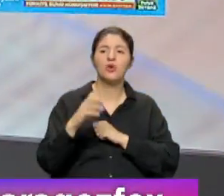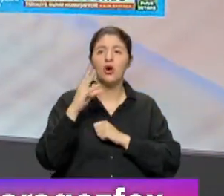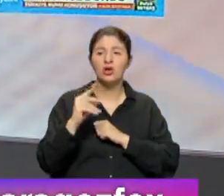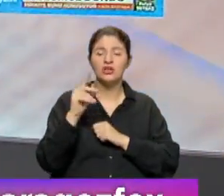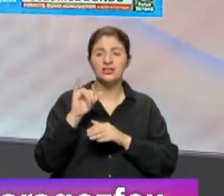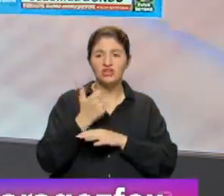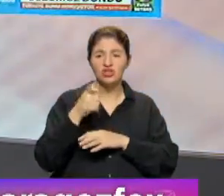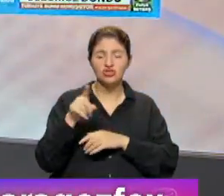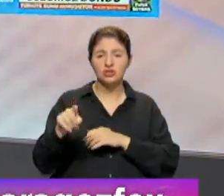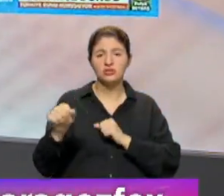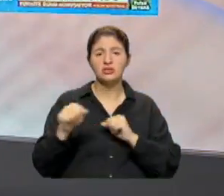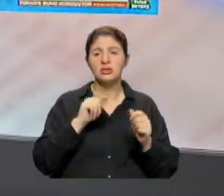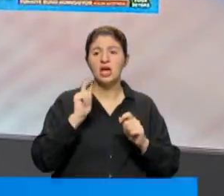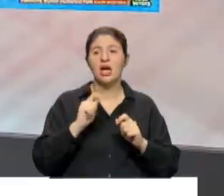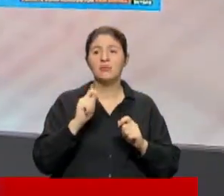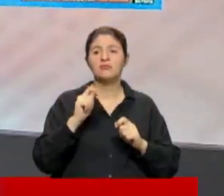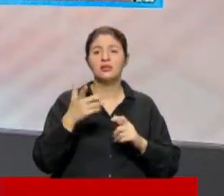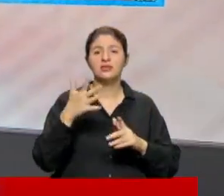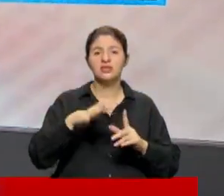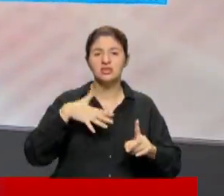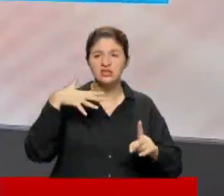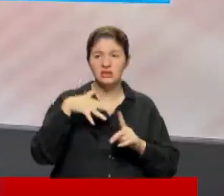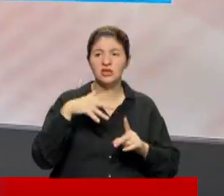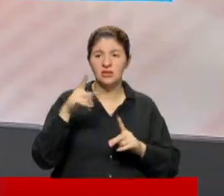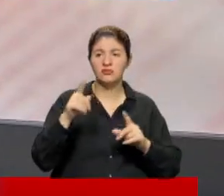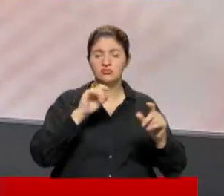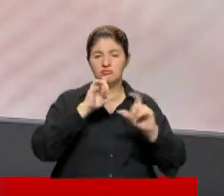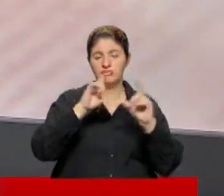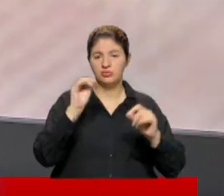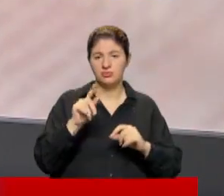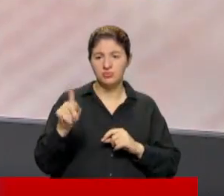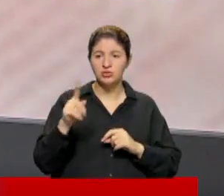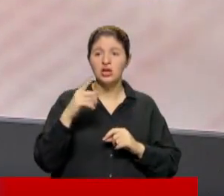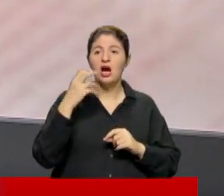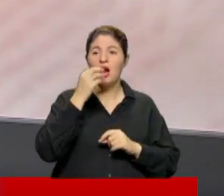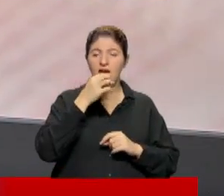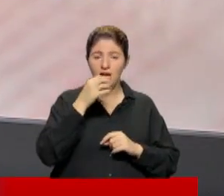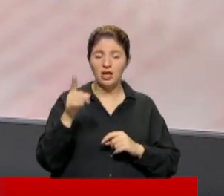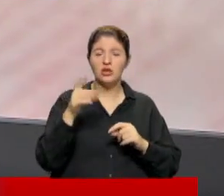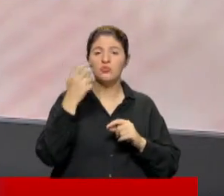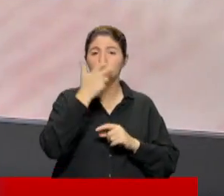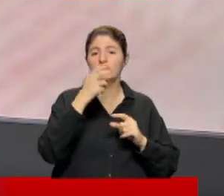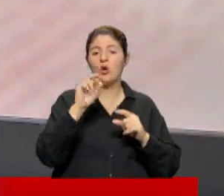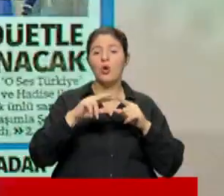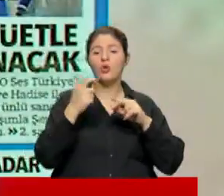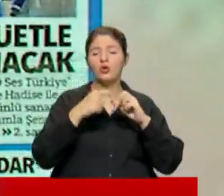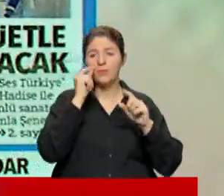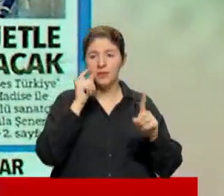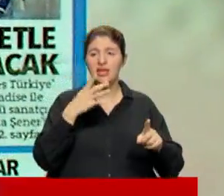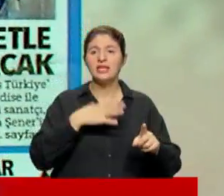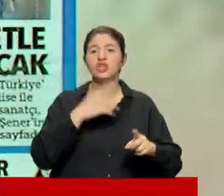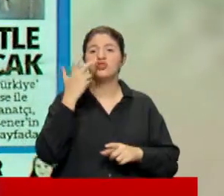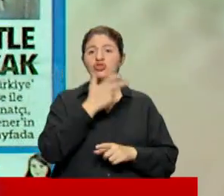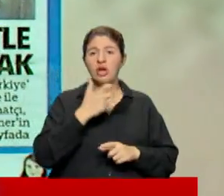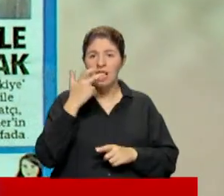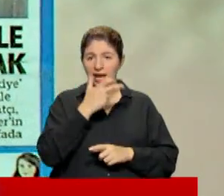sanatçı İsyan ettiren Barbarlık da Hürriyet Gazetesi'nin manşetinde Ankara'da müs Onur Şener'in istek parçayı istek